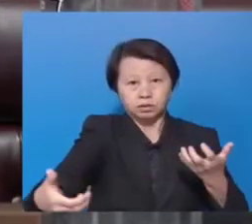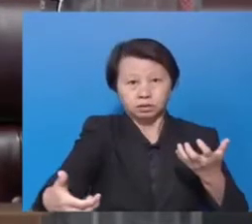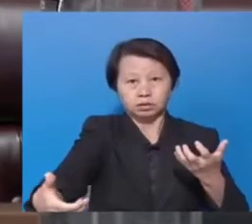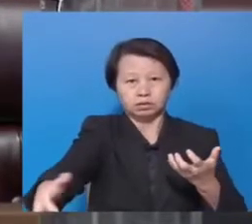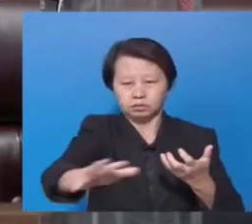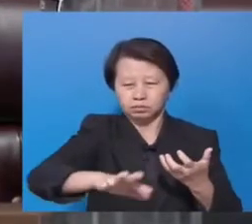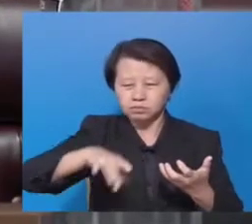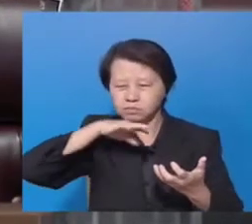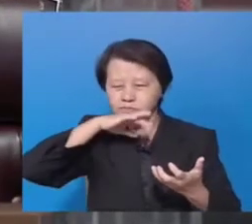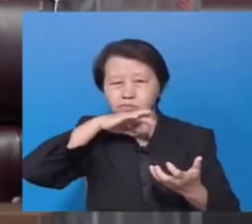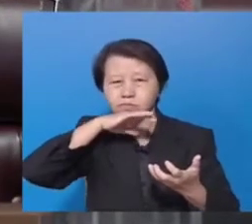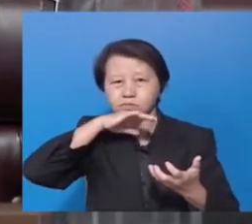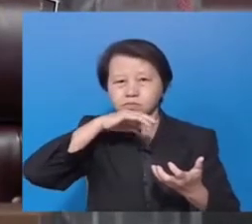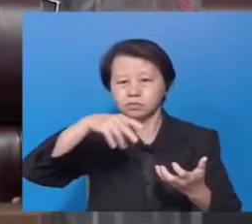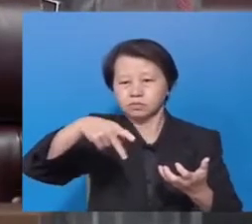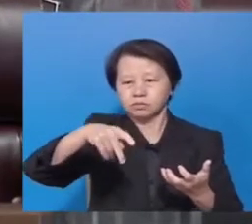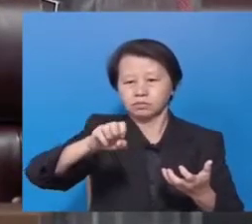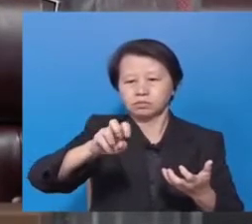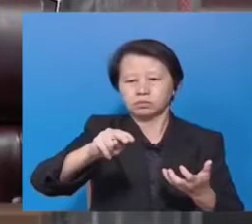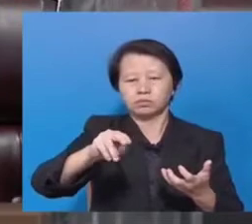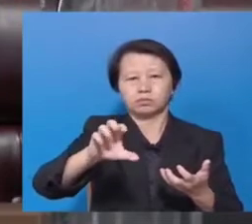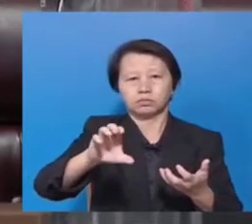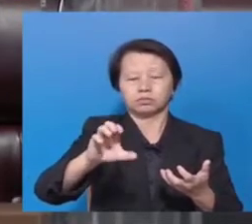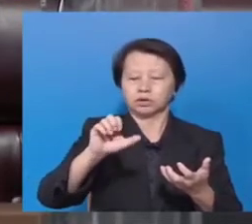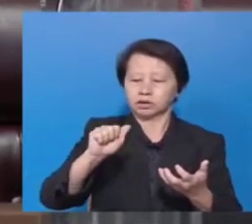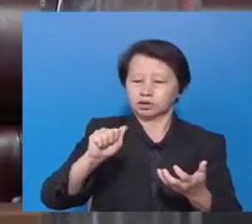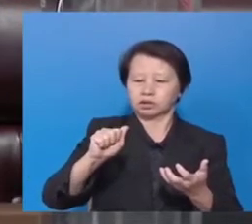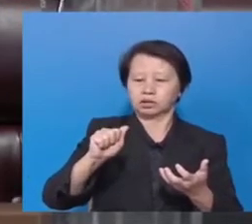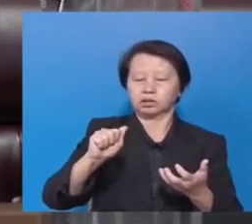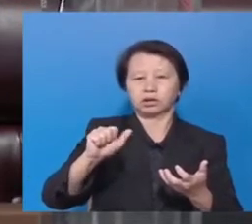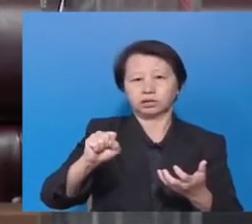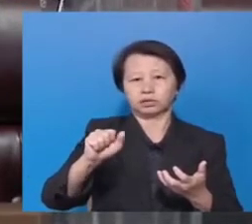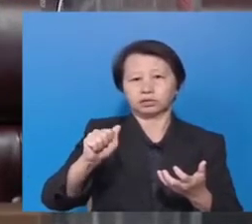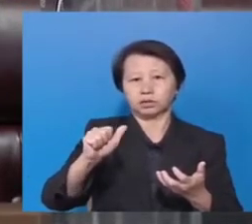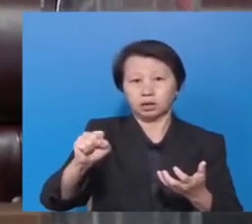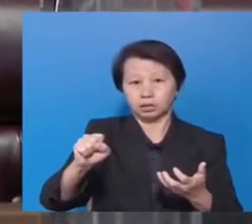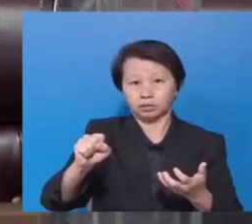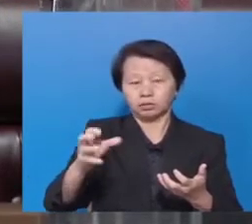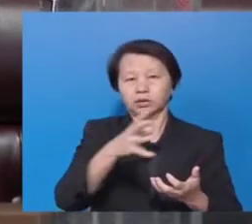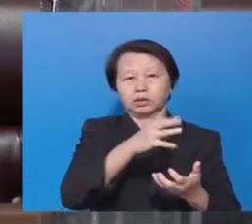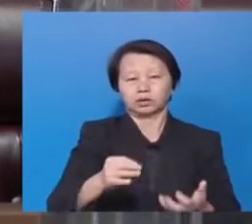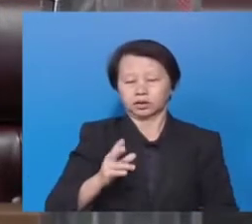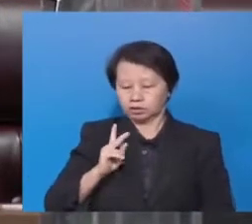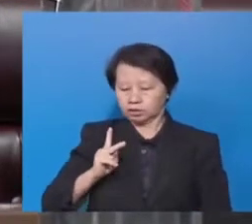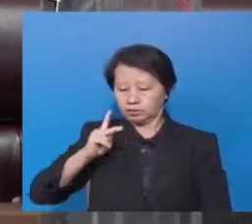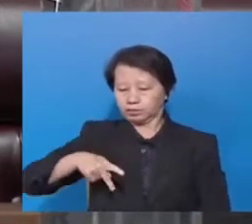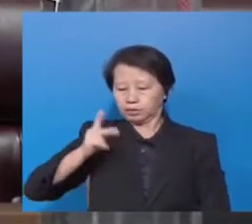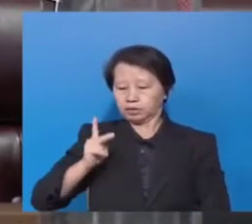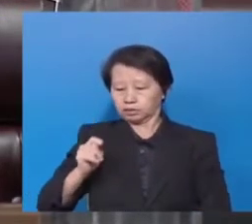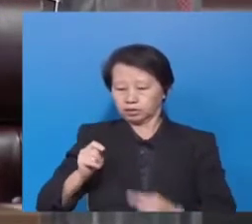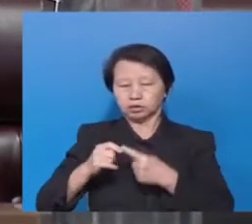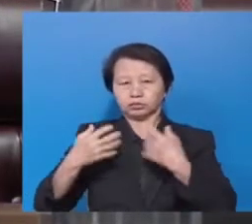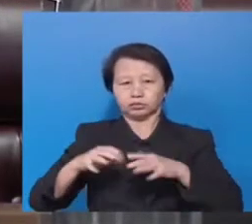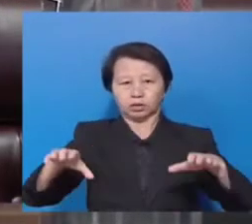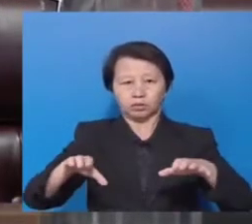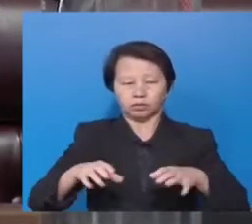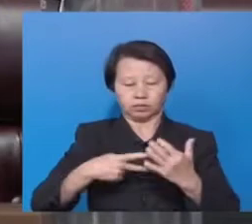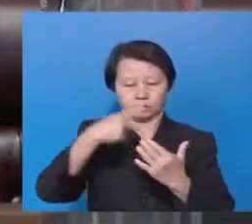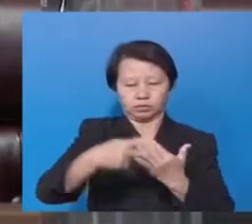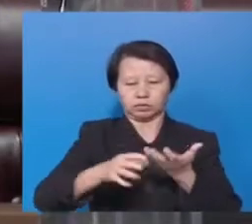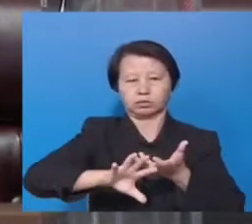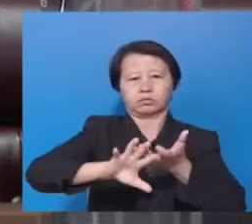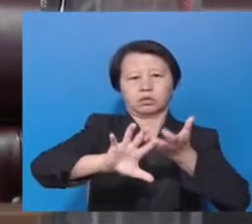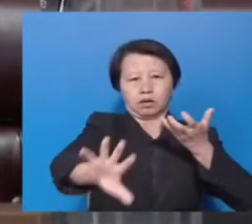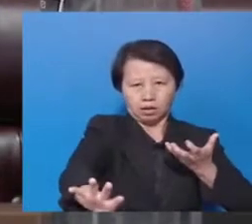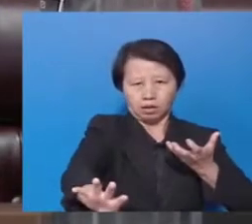seperti on adsos Aziz dan gemetar Kementerian telah melaksanakan program pengasingan